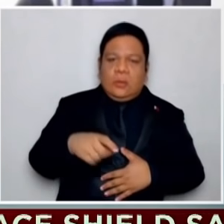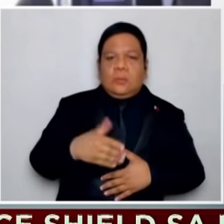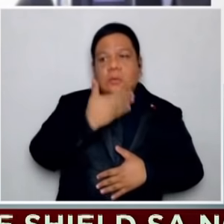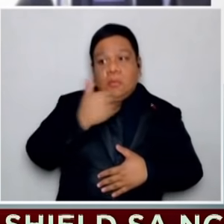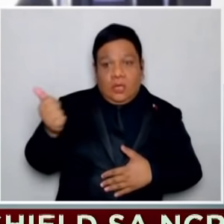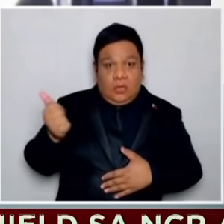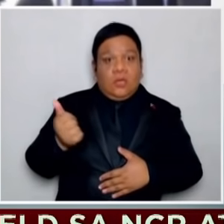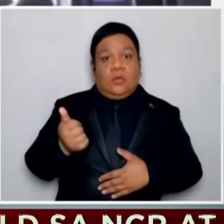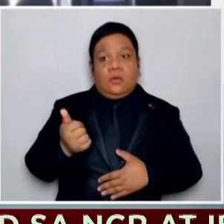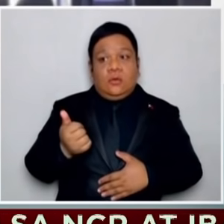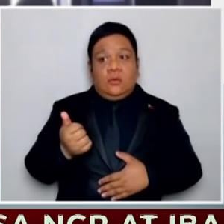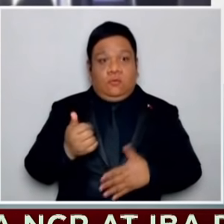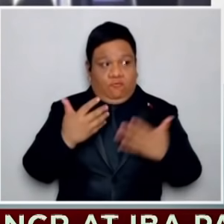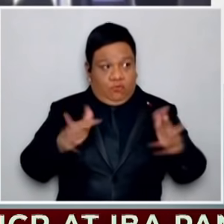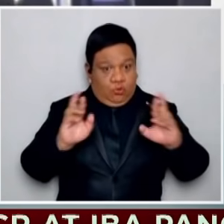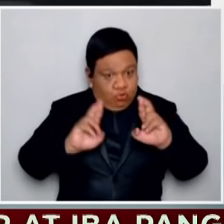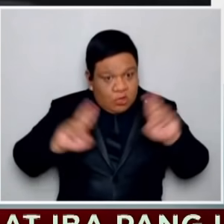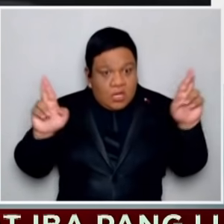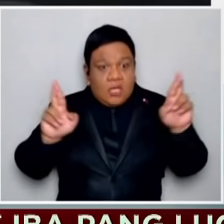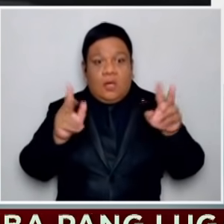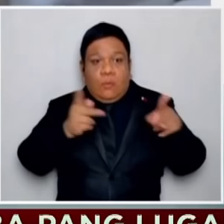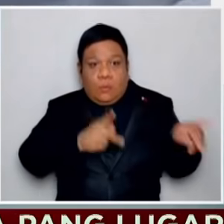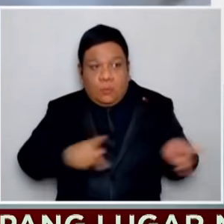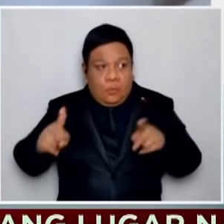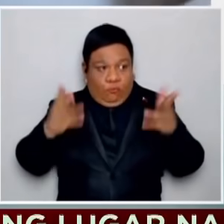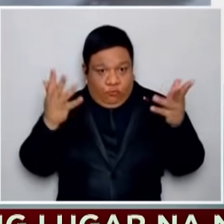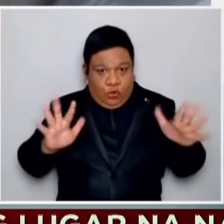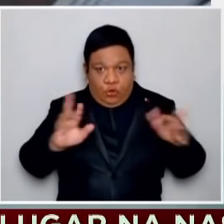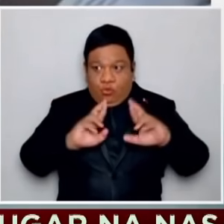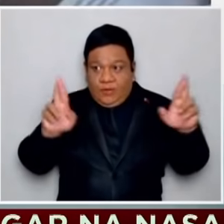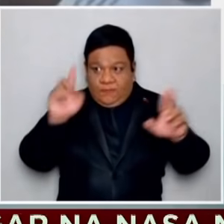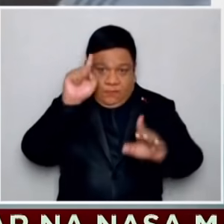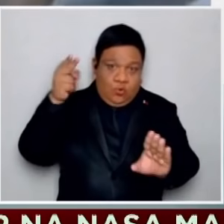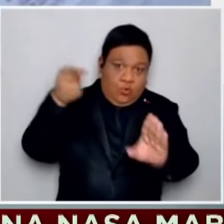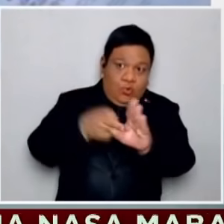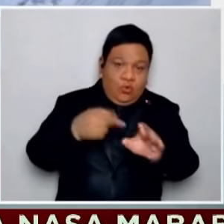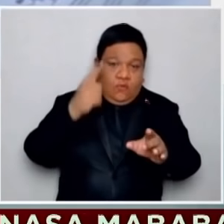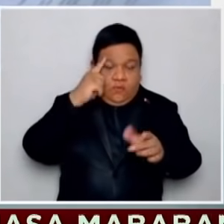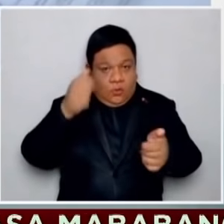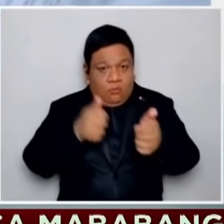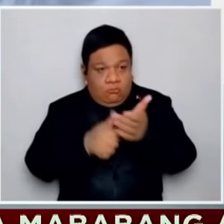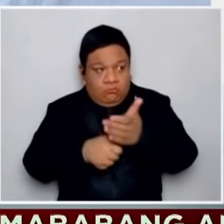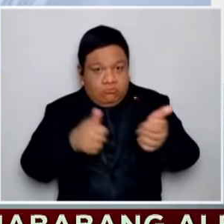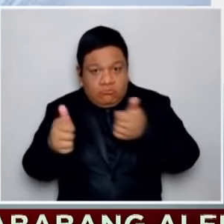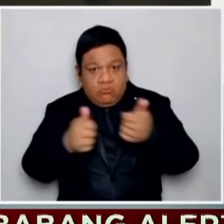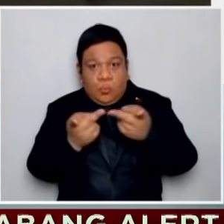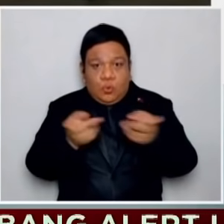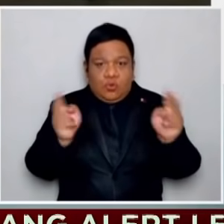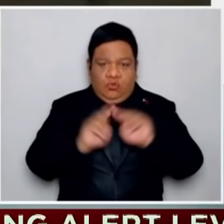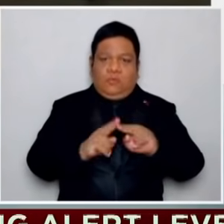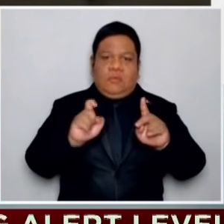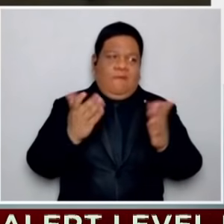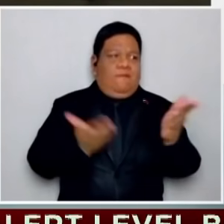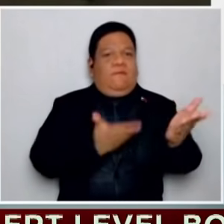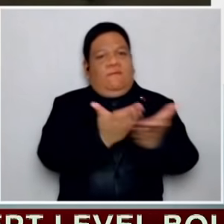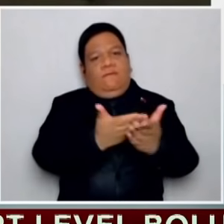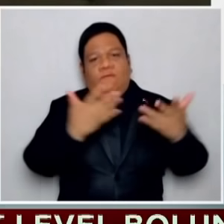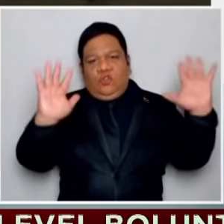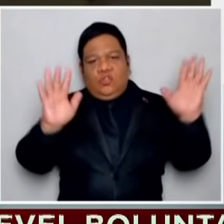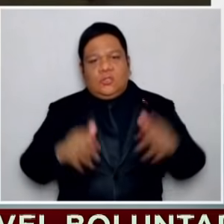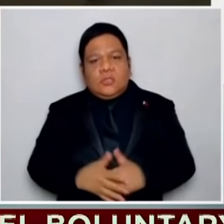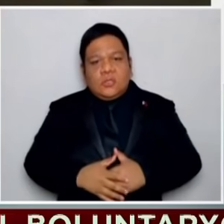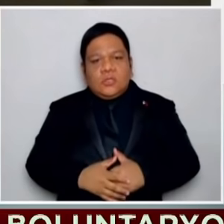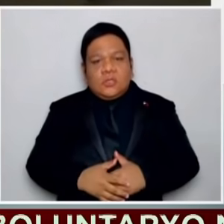you're prepared? You're ready to run for any particular position? Mag-file ka.